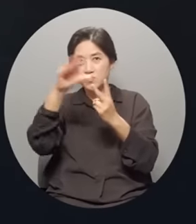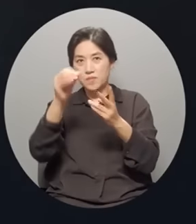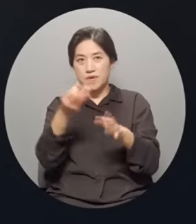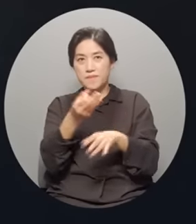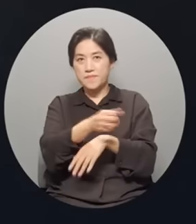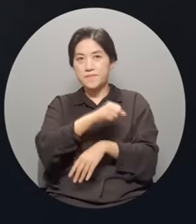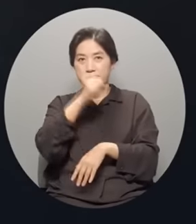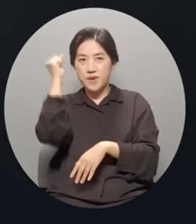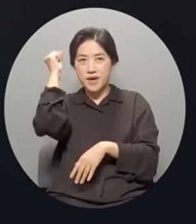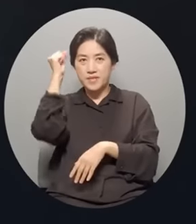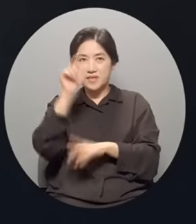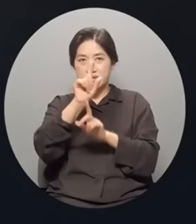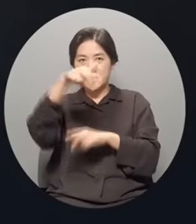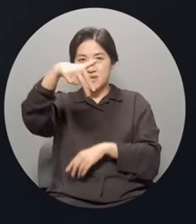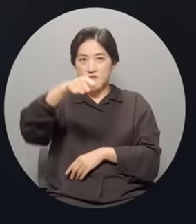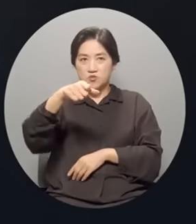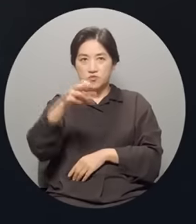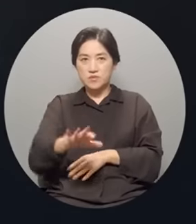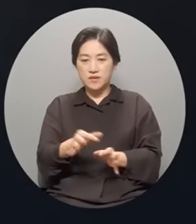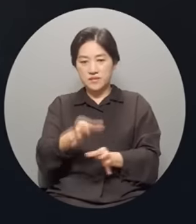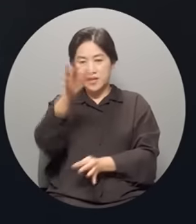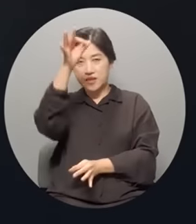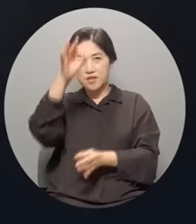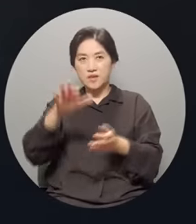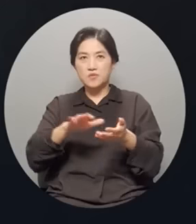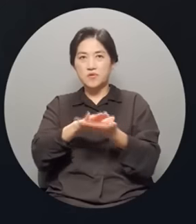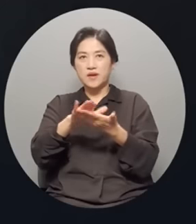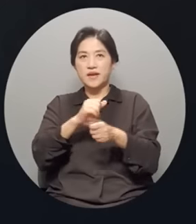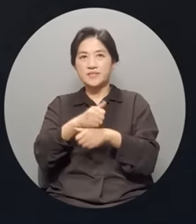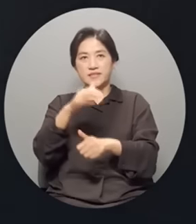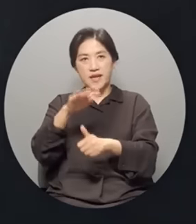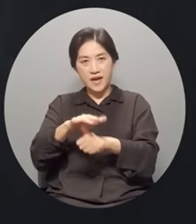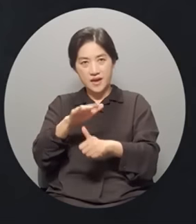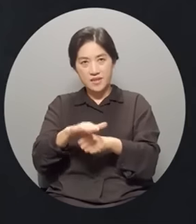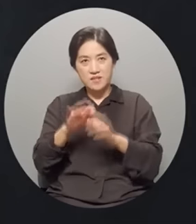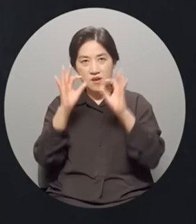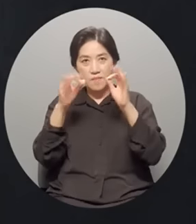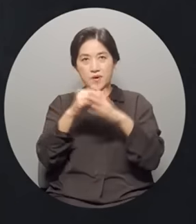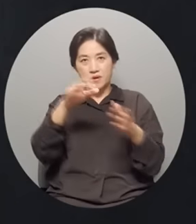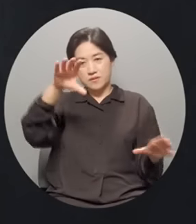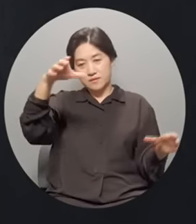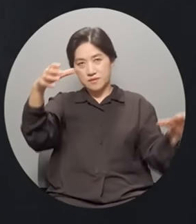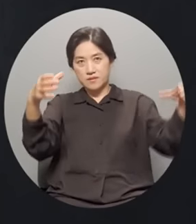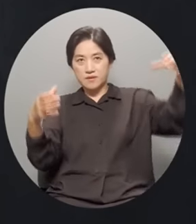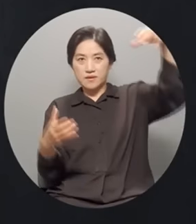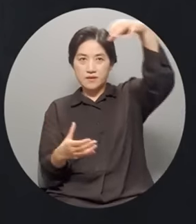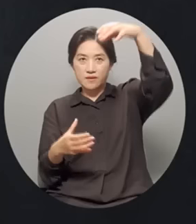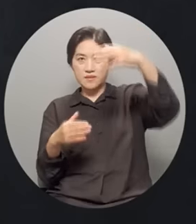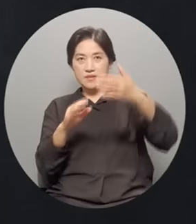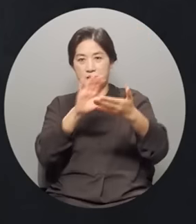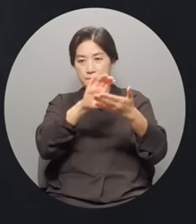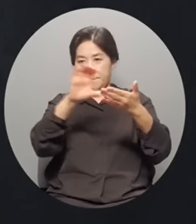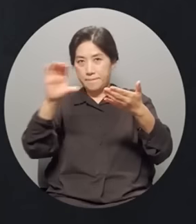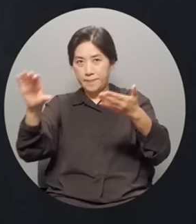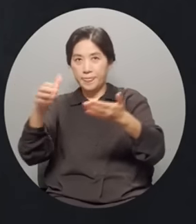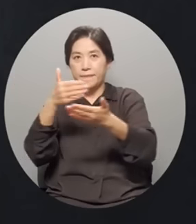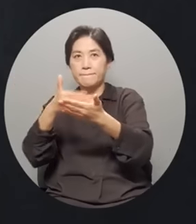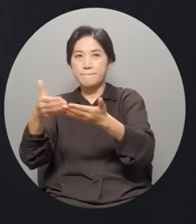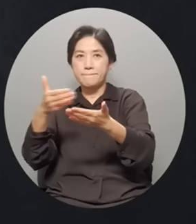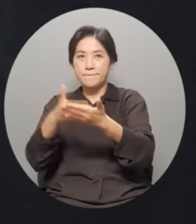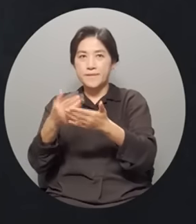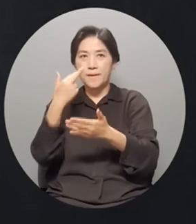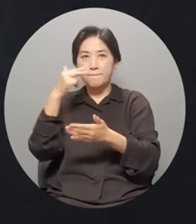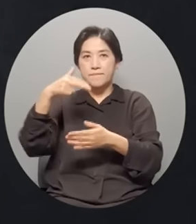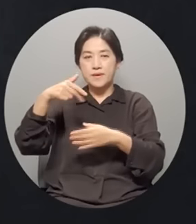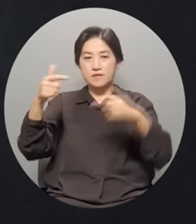낙찰된 이중섭에 장대 놀이하는 아이들입니다이를 가로로 돌려 타일에 옮겨 놓은듯한 그림이 미국